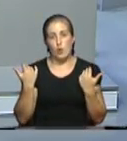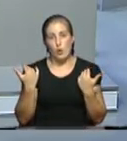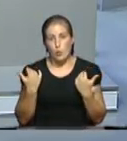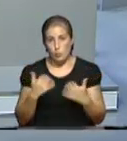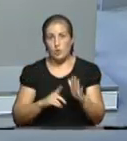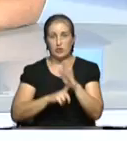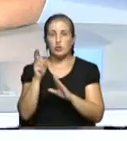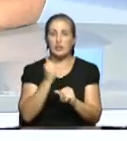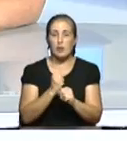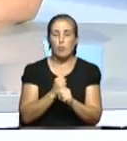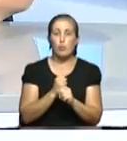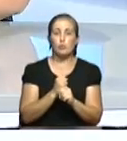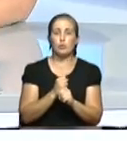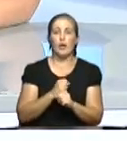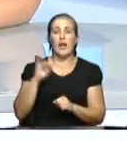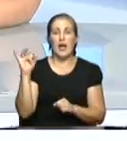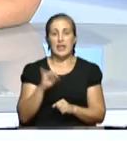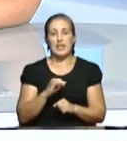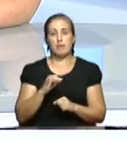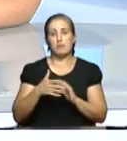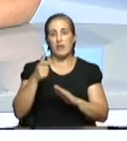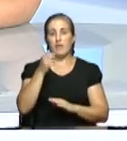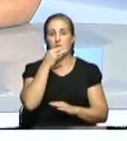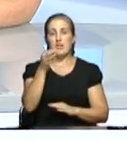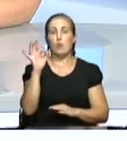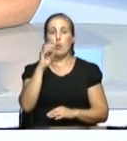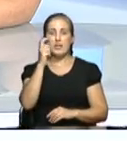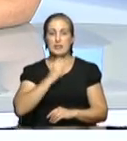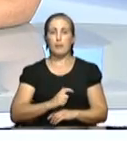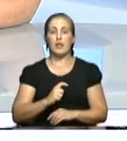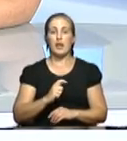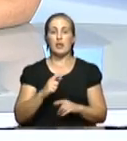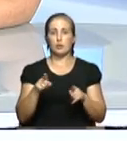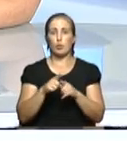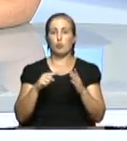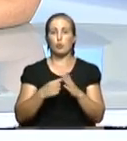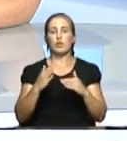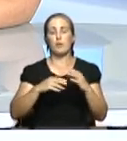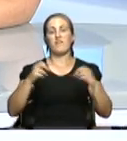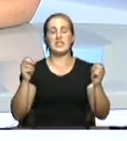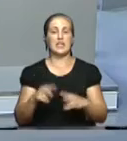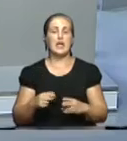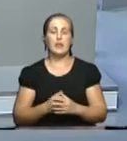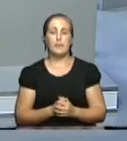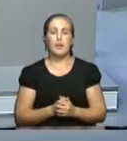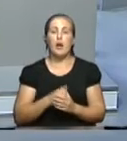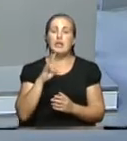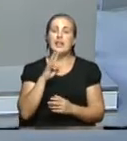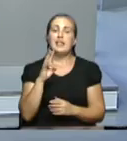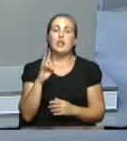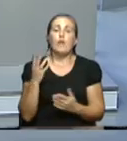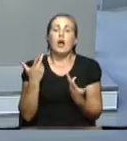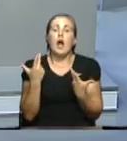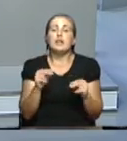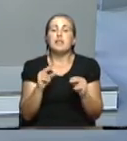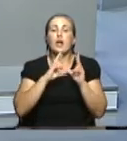начинать работу и заявить о себе именно такой точки профессиональные а где гарантия что этот